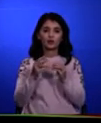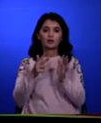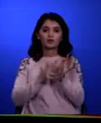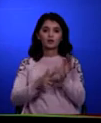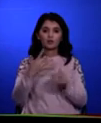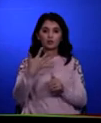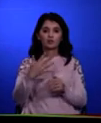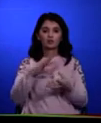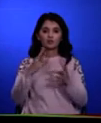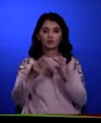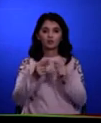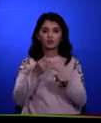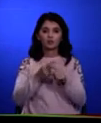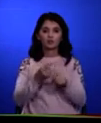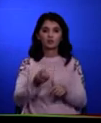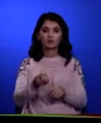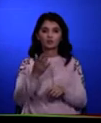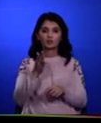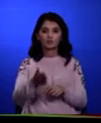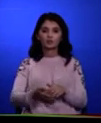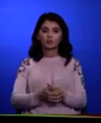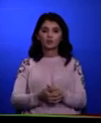ning yig'indisi